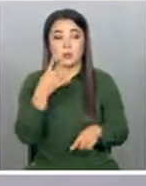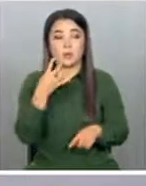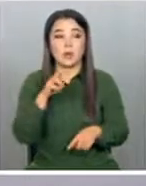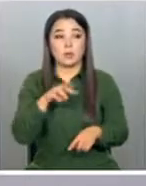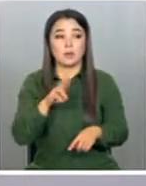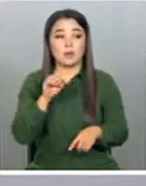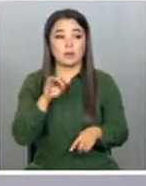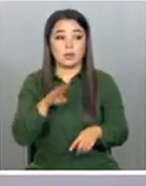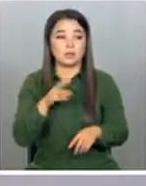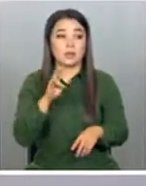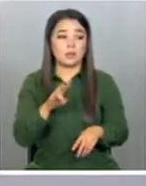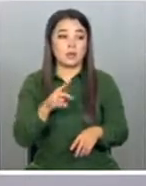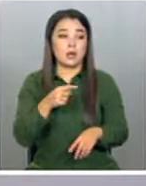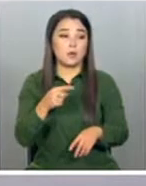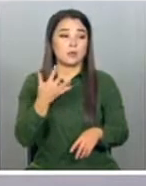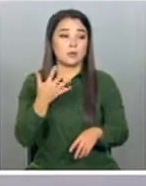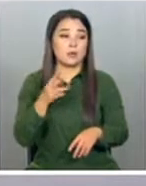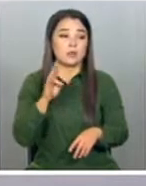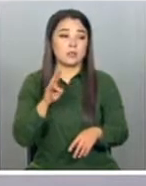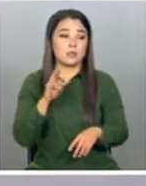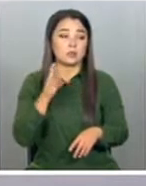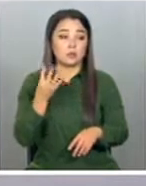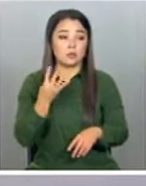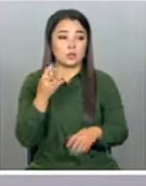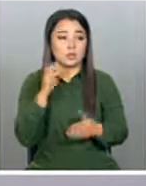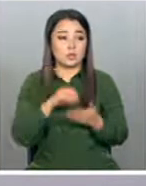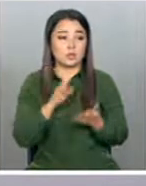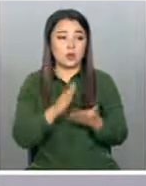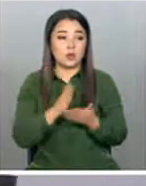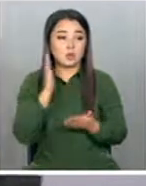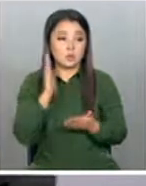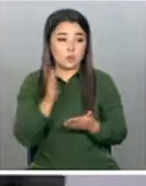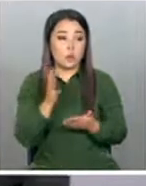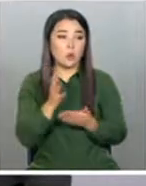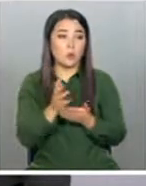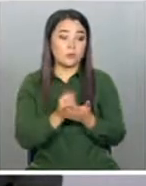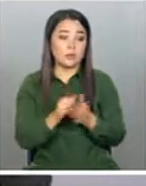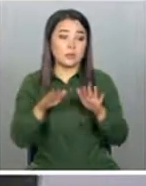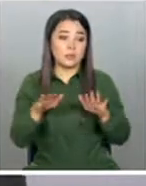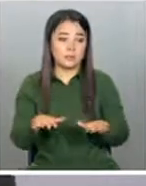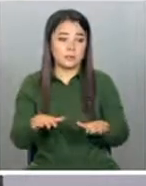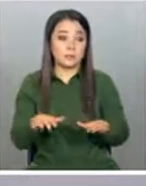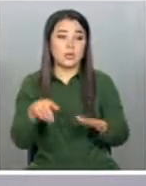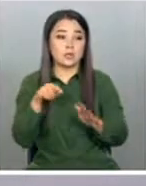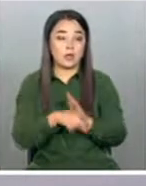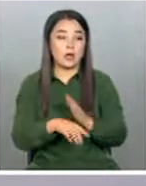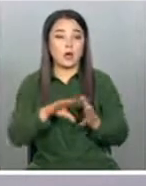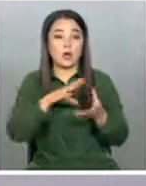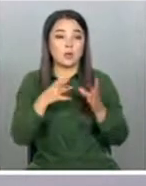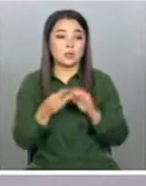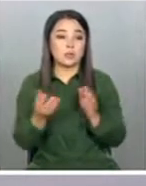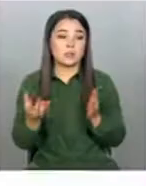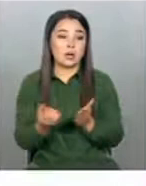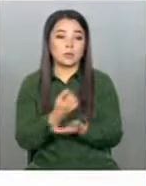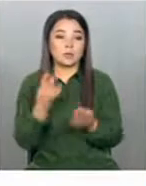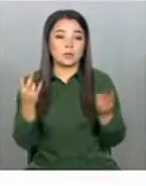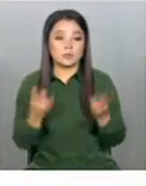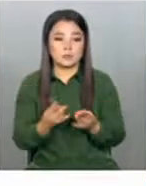4m квадрат n азайту 5n-нің 4-ші дәрежесі болса, қойманың ауданын